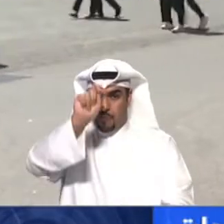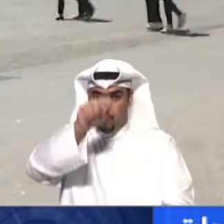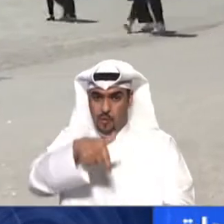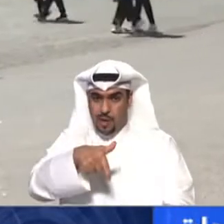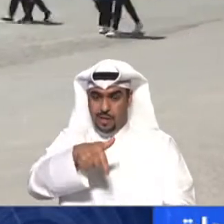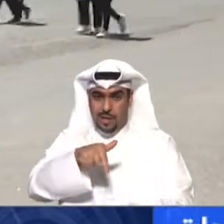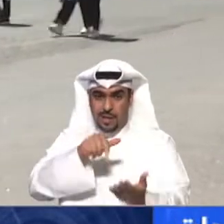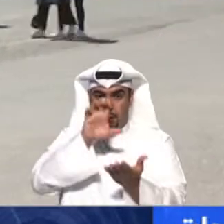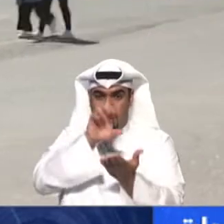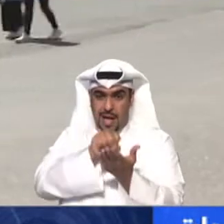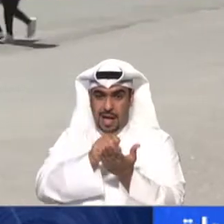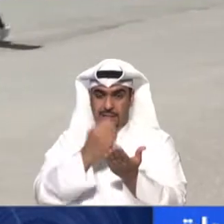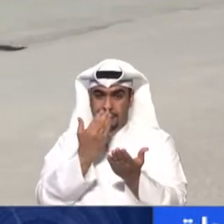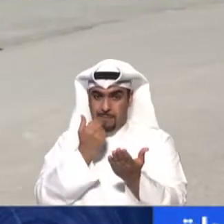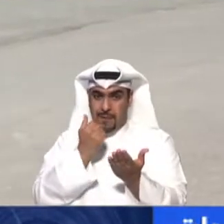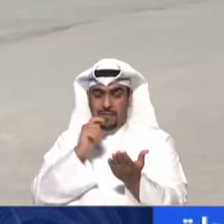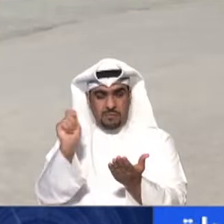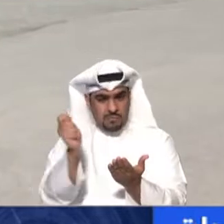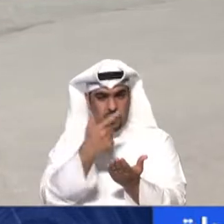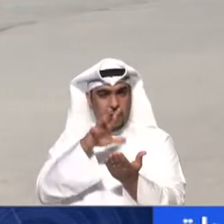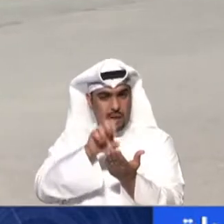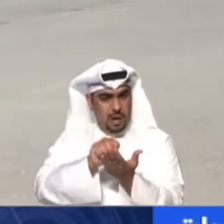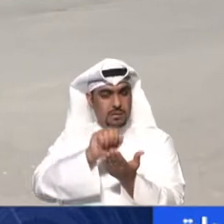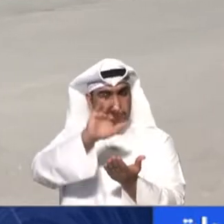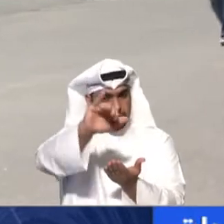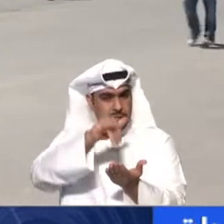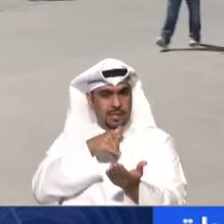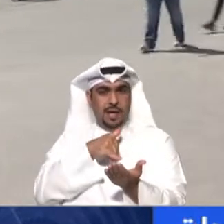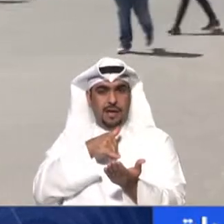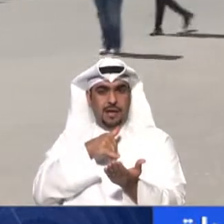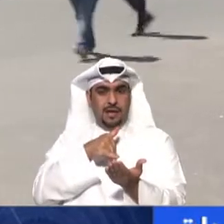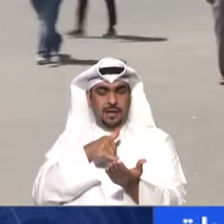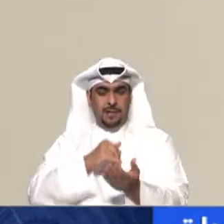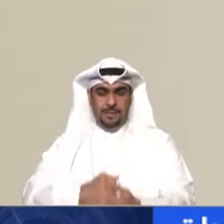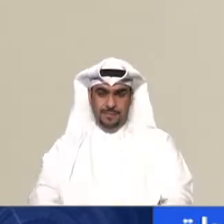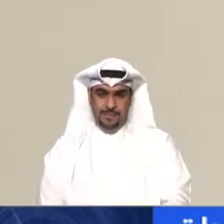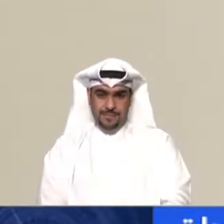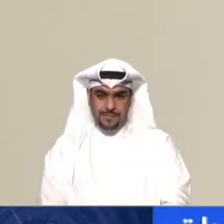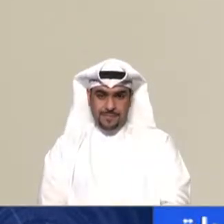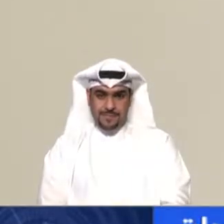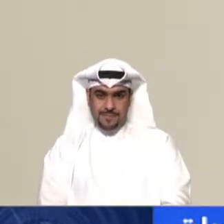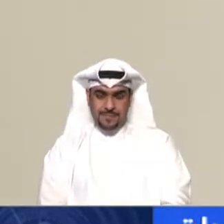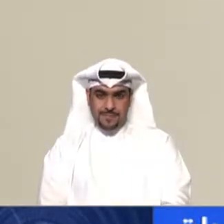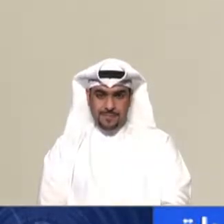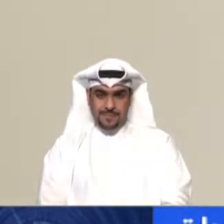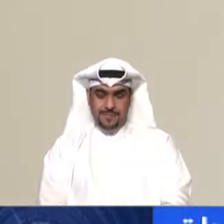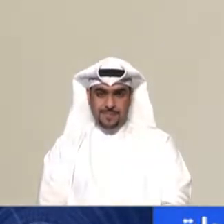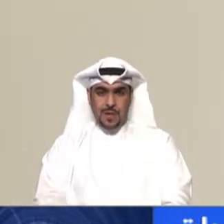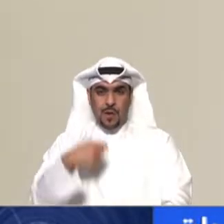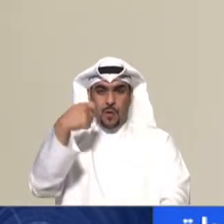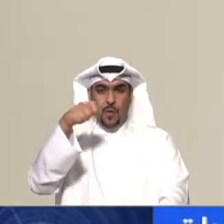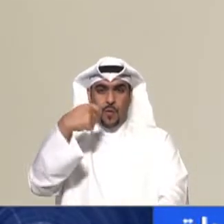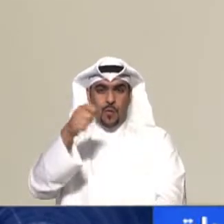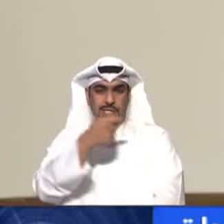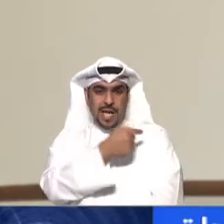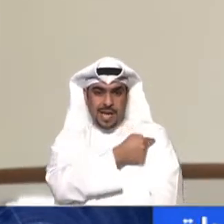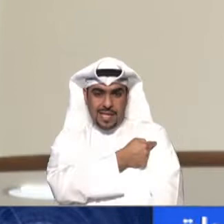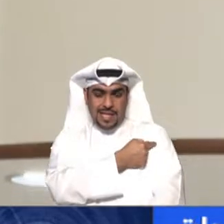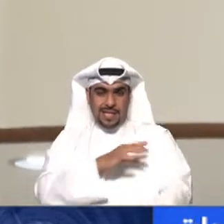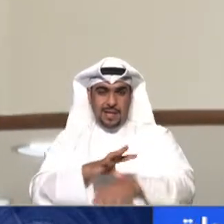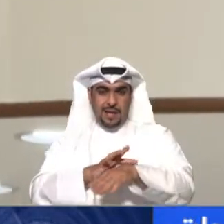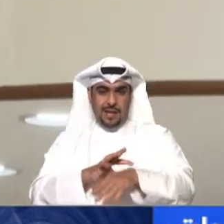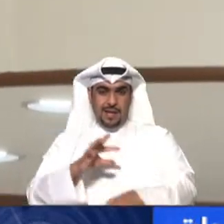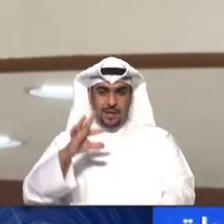أكثر. جدا مهم التطعيم للكويت، لازم جميع المواطنين الإقبال والتسجيل على التطعيم. جهود كبرى تبذلها الطواقم الطبية